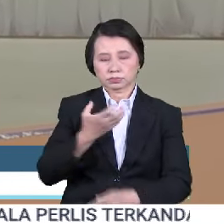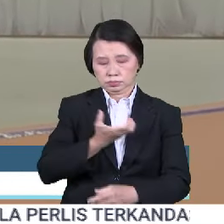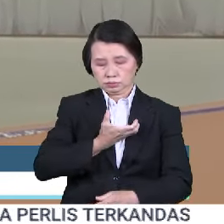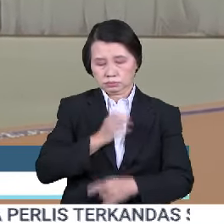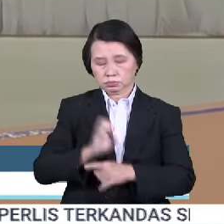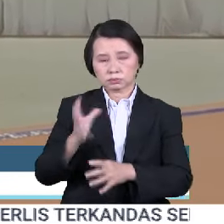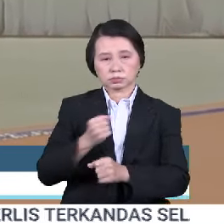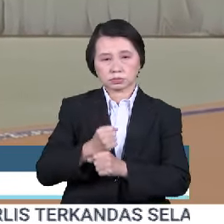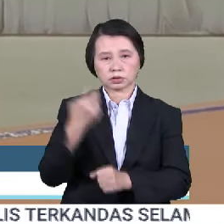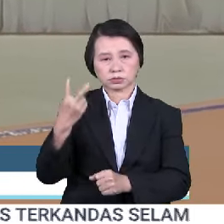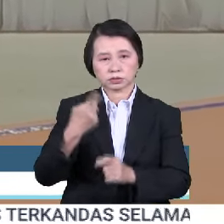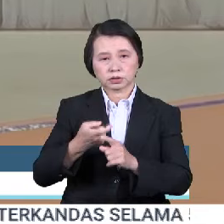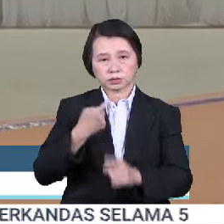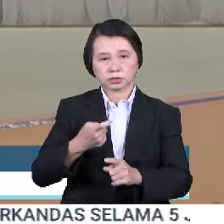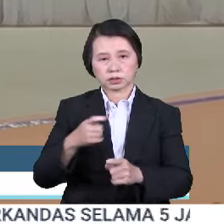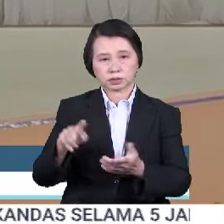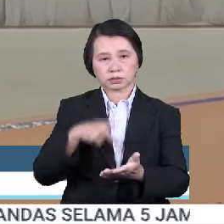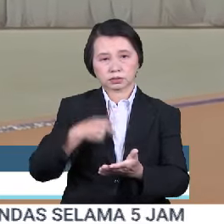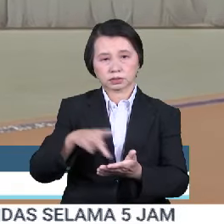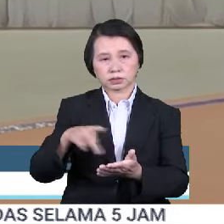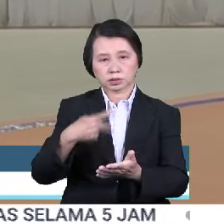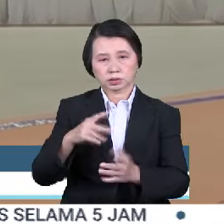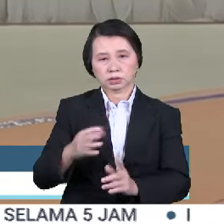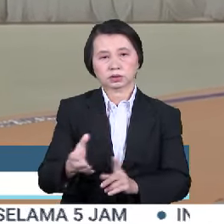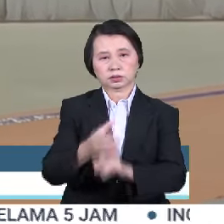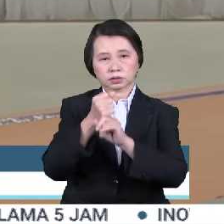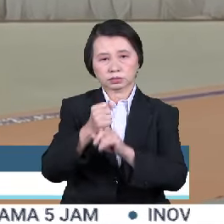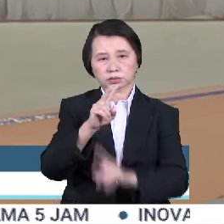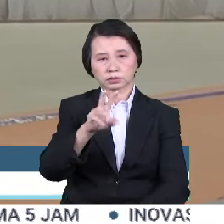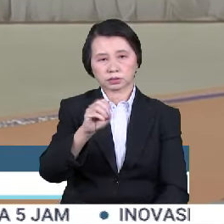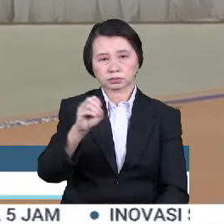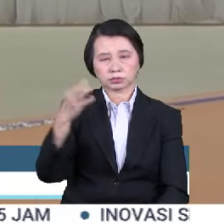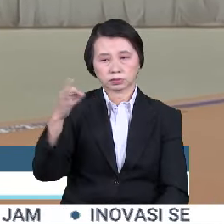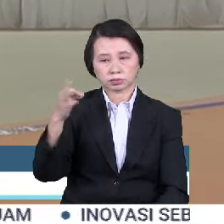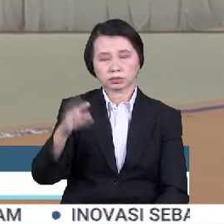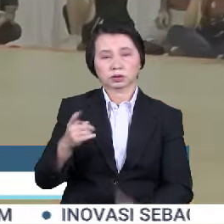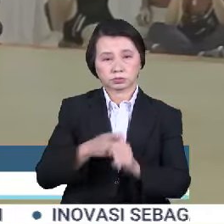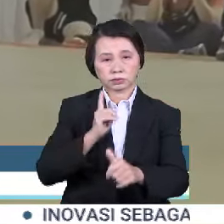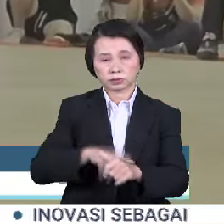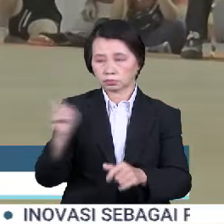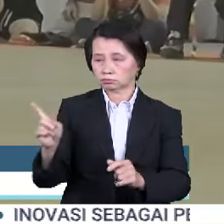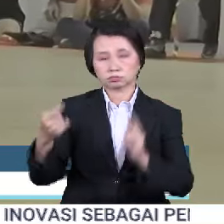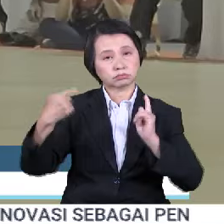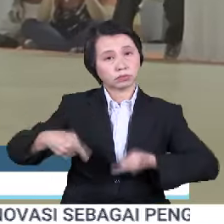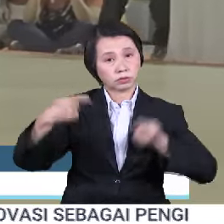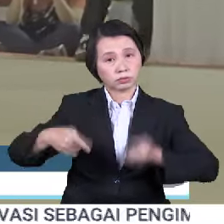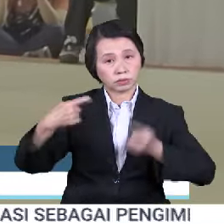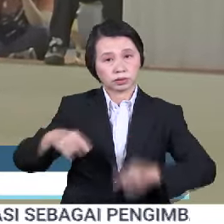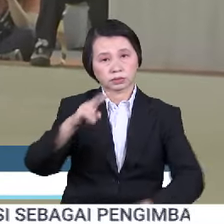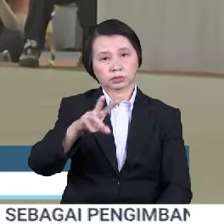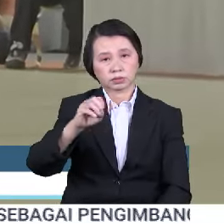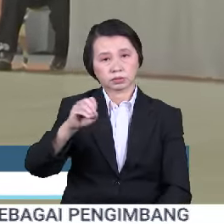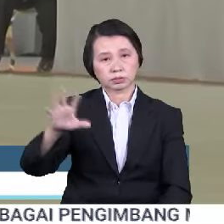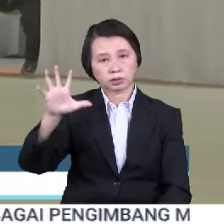merupakan pingat kedua dari sukan tarian mengulangi pencapaian pada 2019. Ia pertama kali dipertandingkan pada edisi 2005